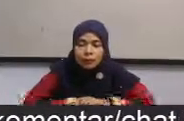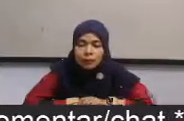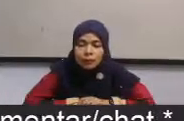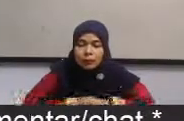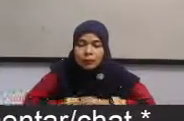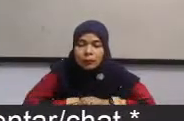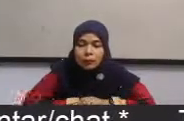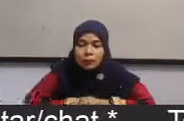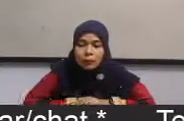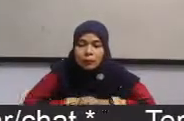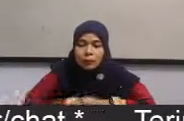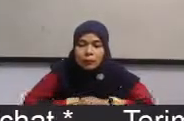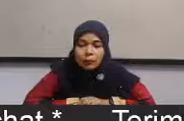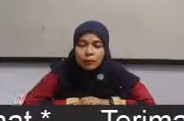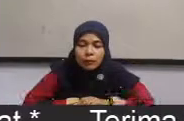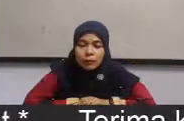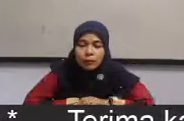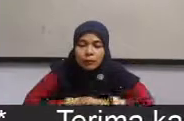aku